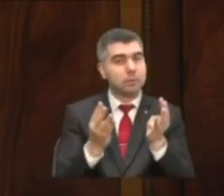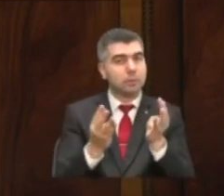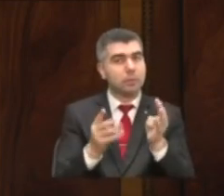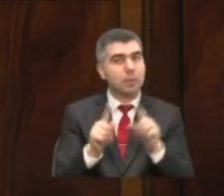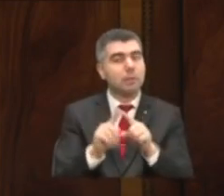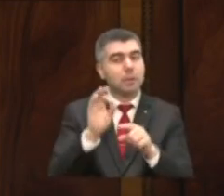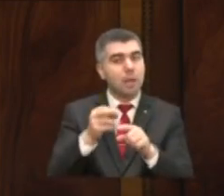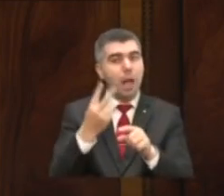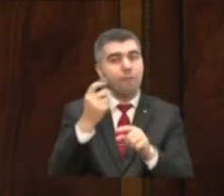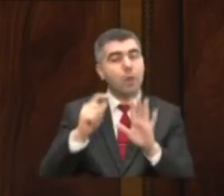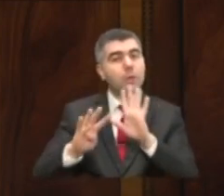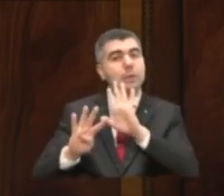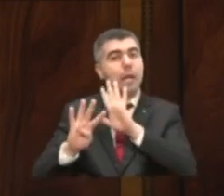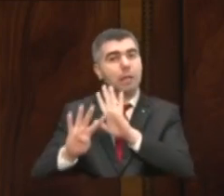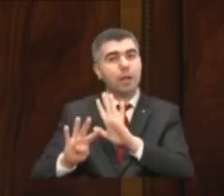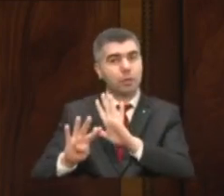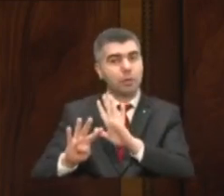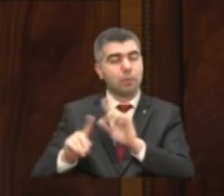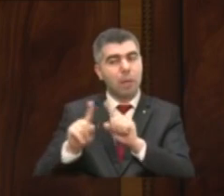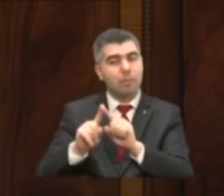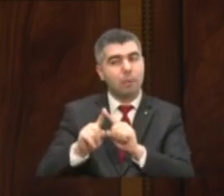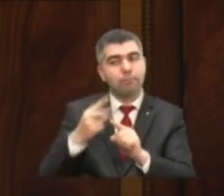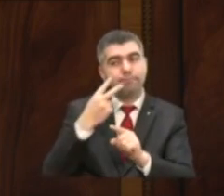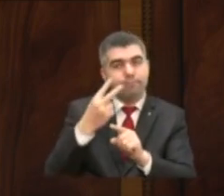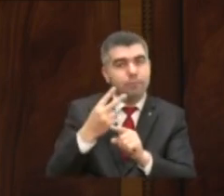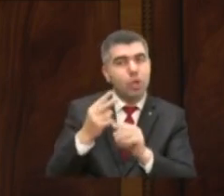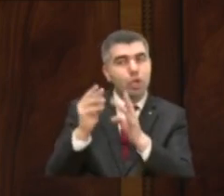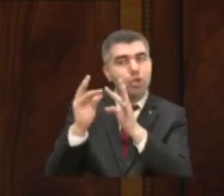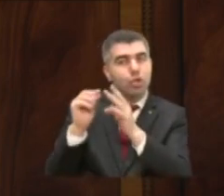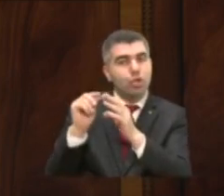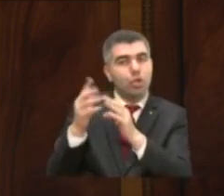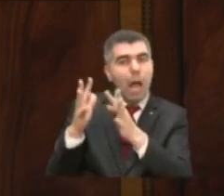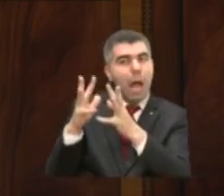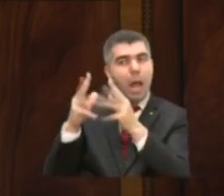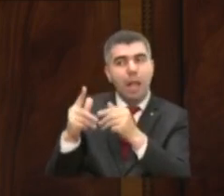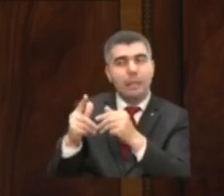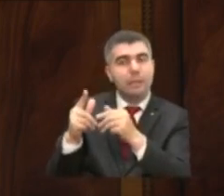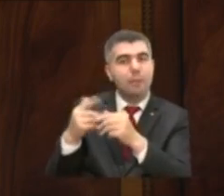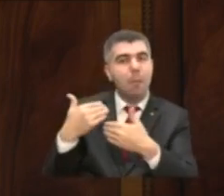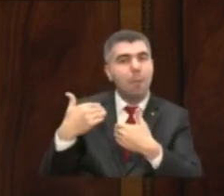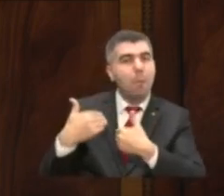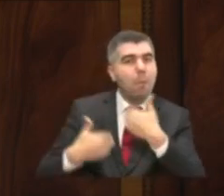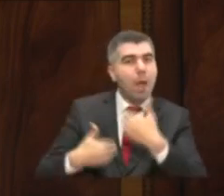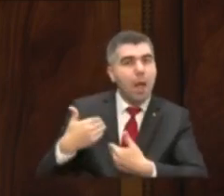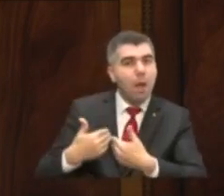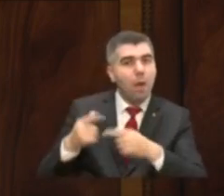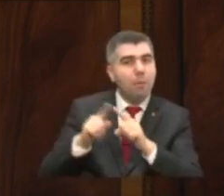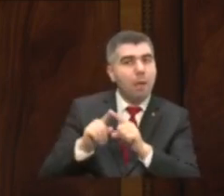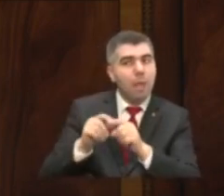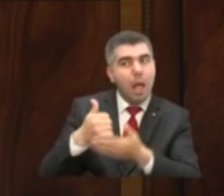القضية 2019 غادي يكون ديال إتمام الدراسة، يعني خصنا ندرسوا شحال من واحد كان غادي تكون